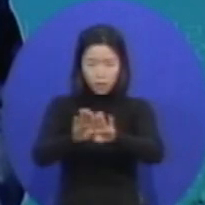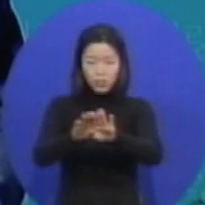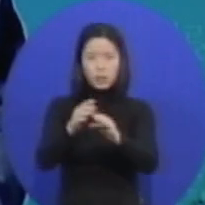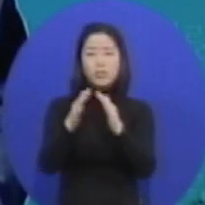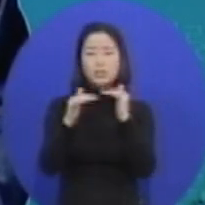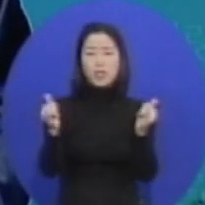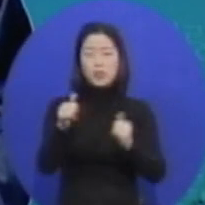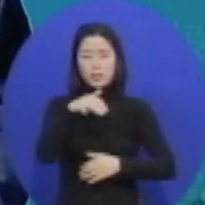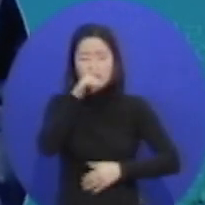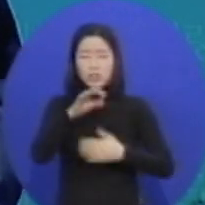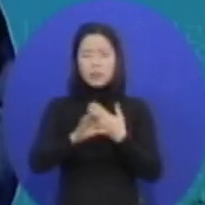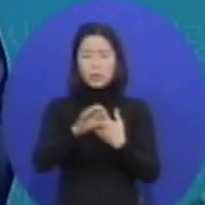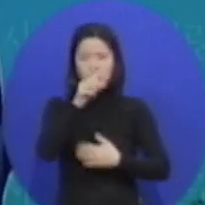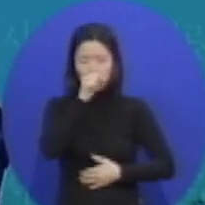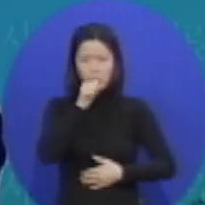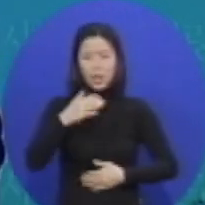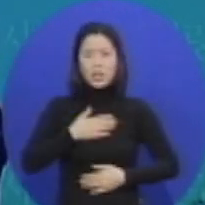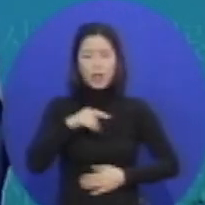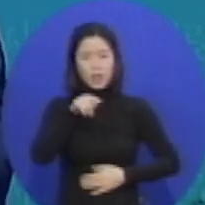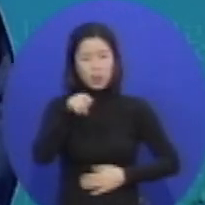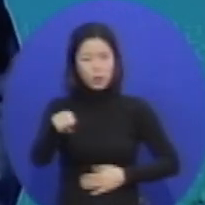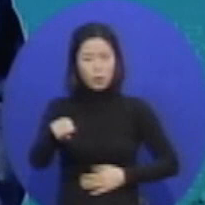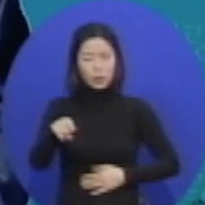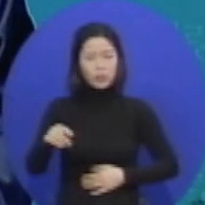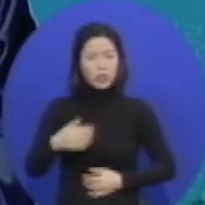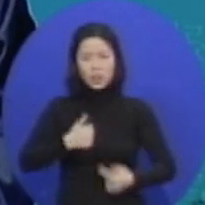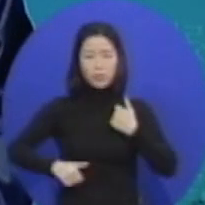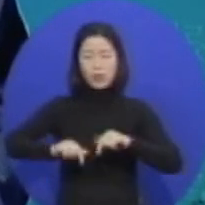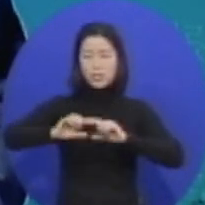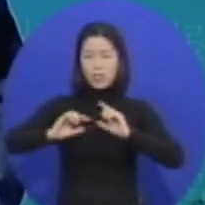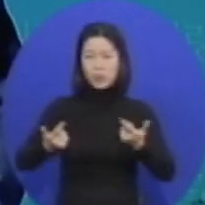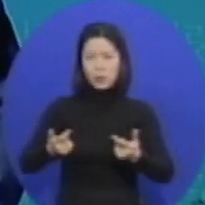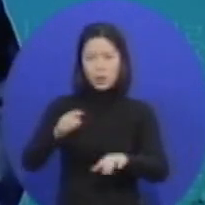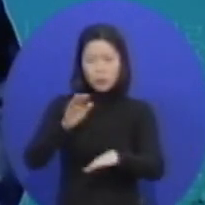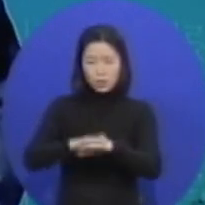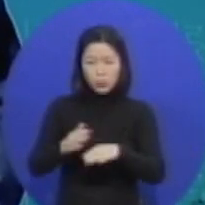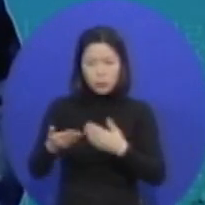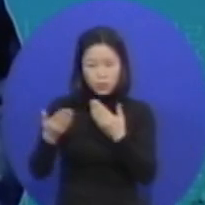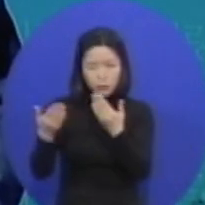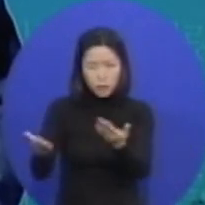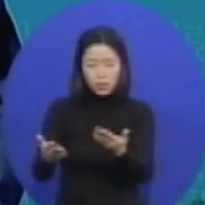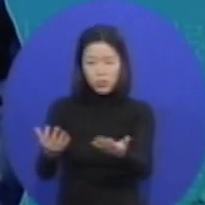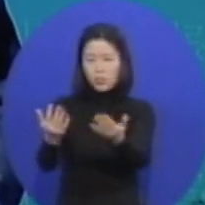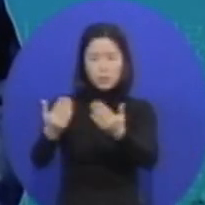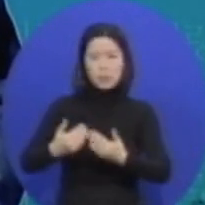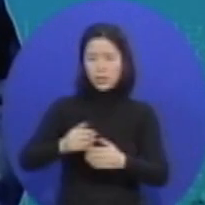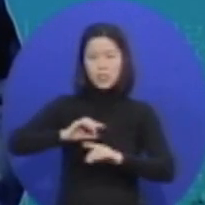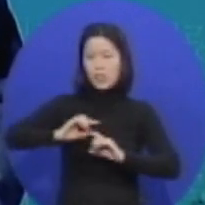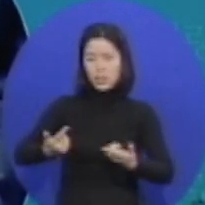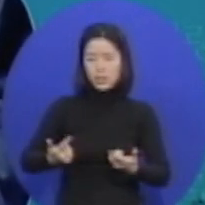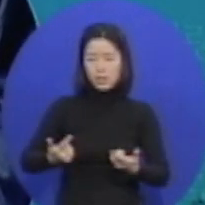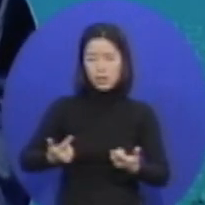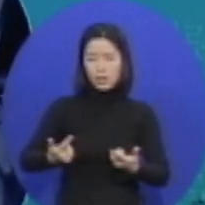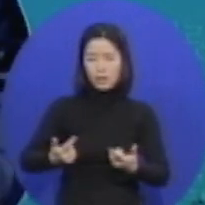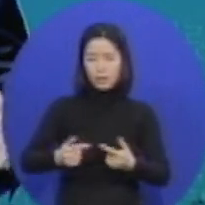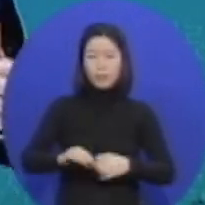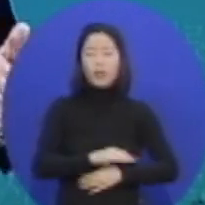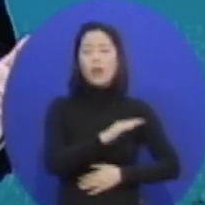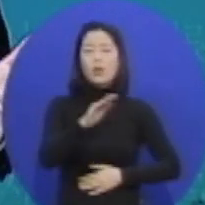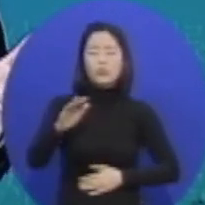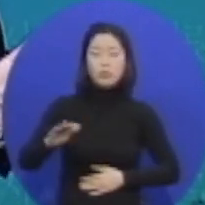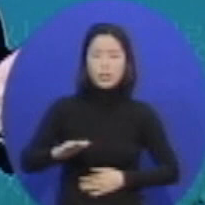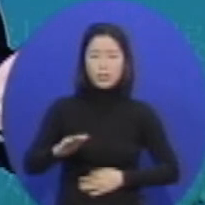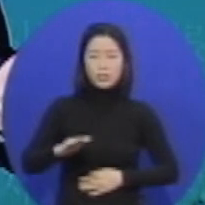또 다 내가 너희를 기뻐하지 아니하며 너희가 손으로 드리는 것을 받지도 아니하리라 우리는